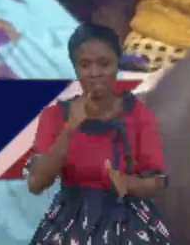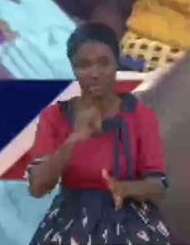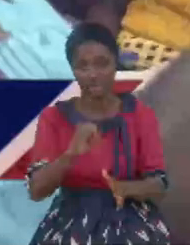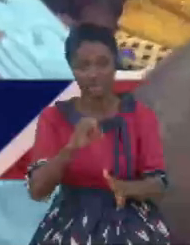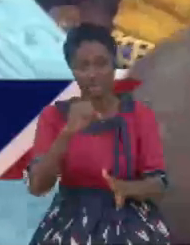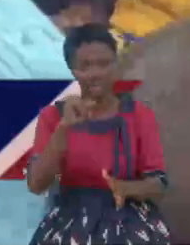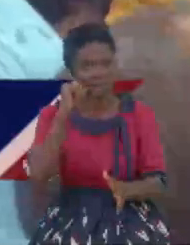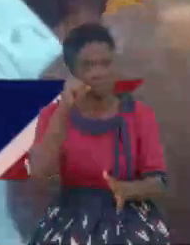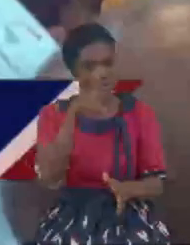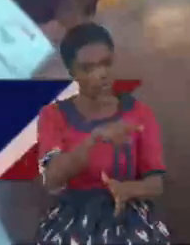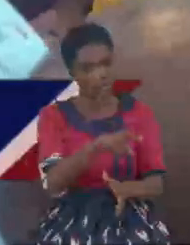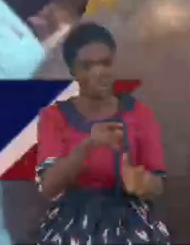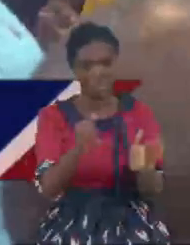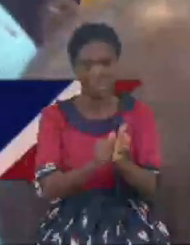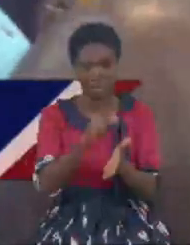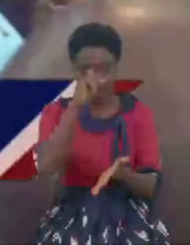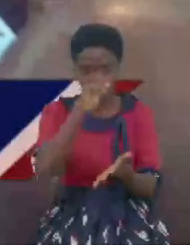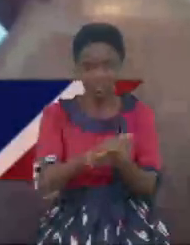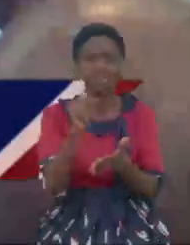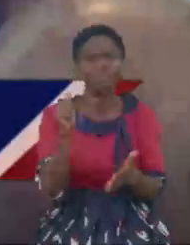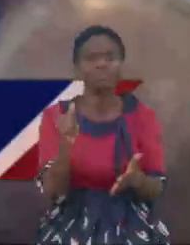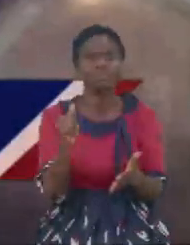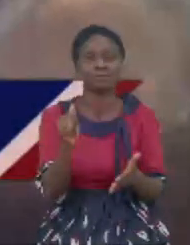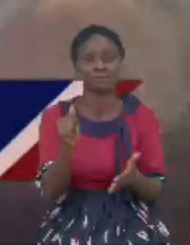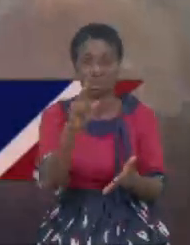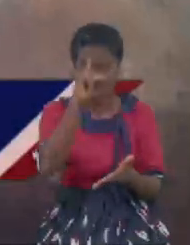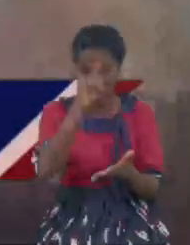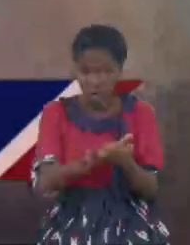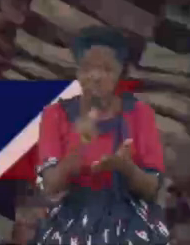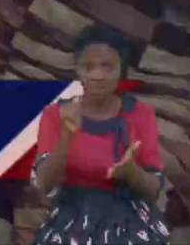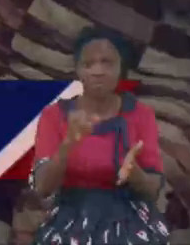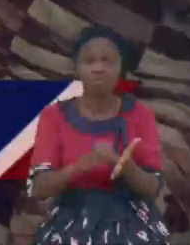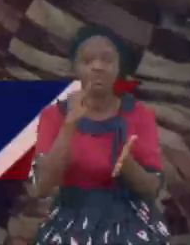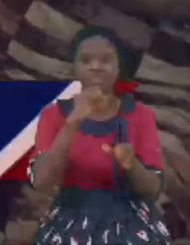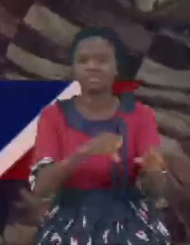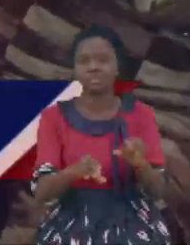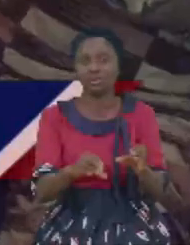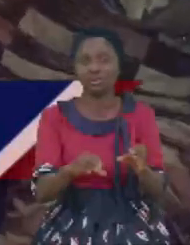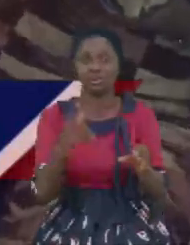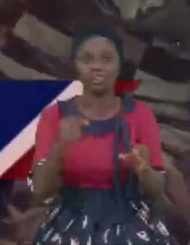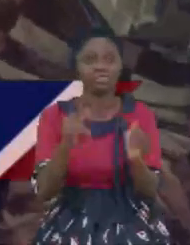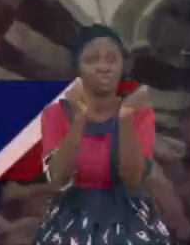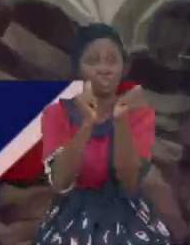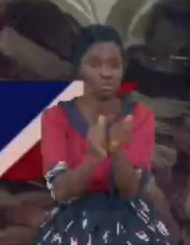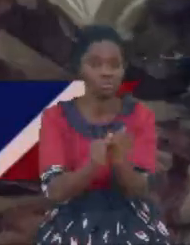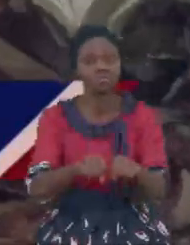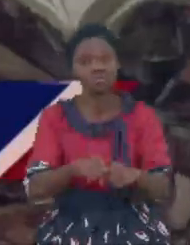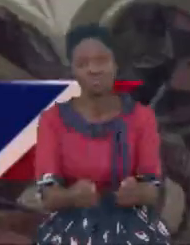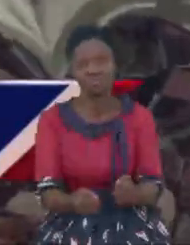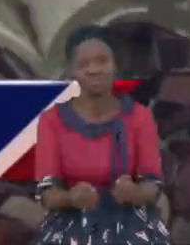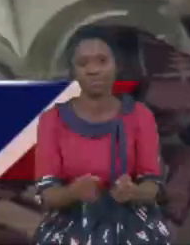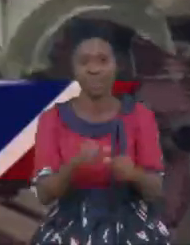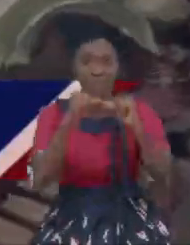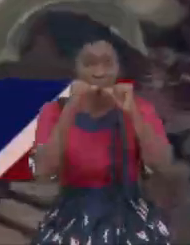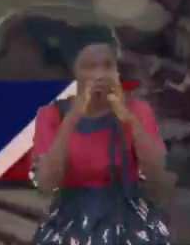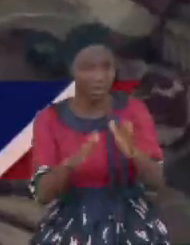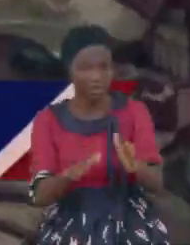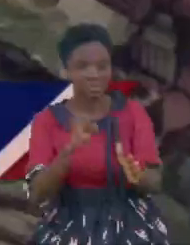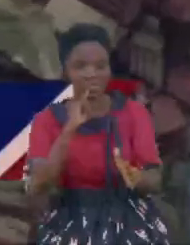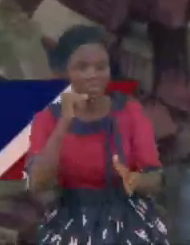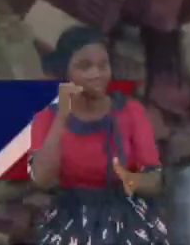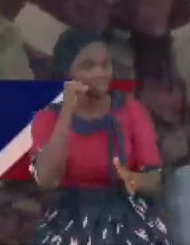qui a cru. Crois que c'est fait. Crois que ton joug est brisé. Heureuse celle